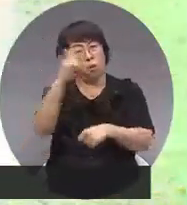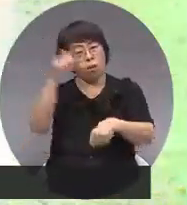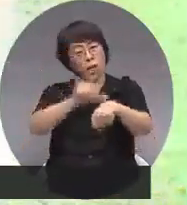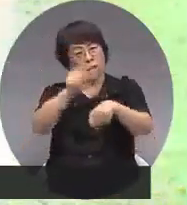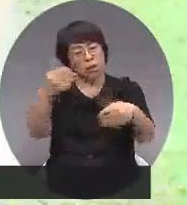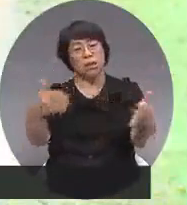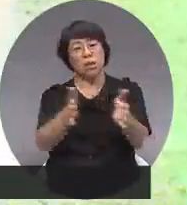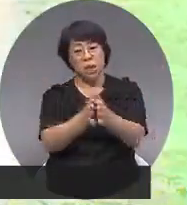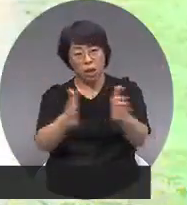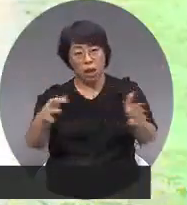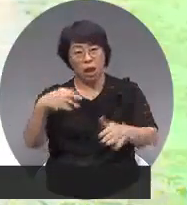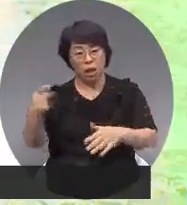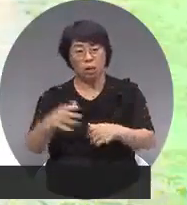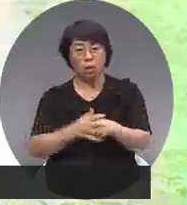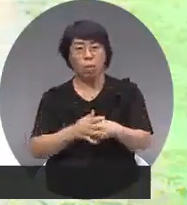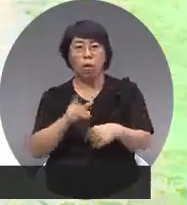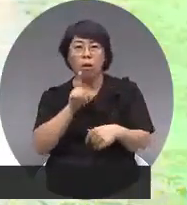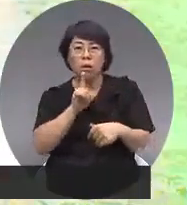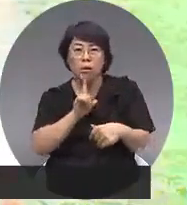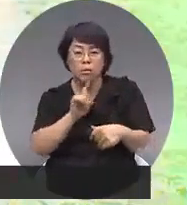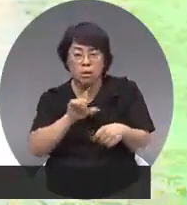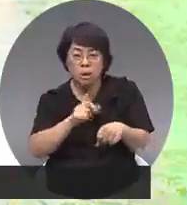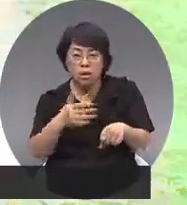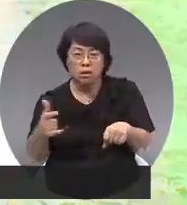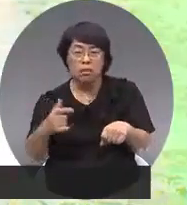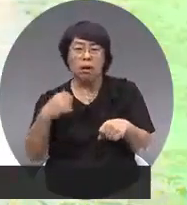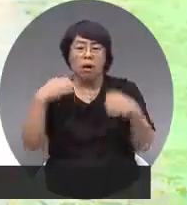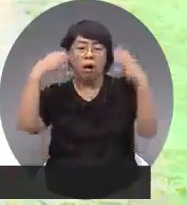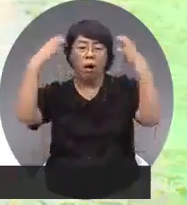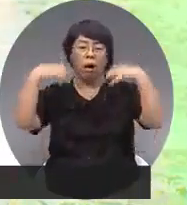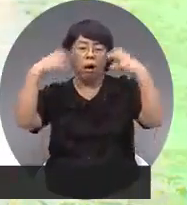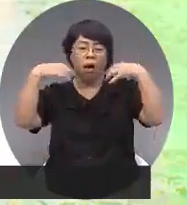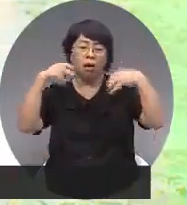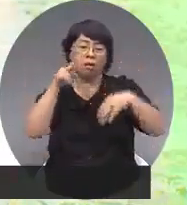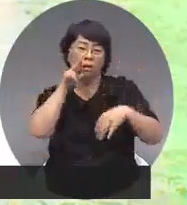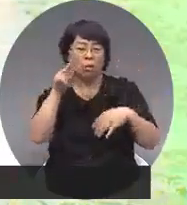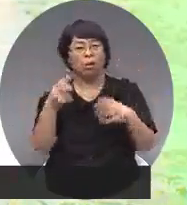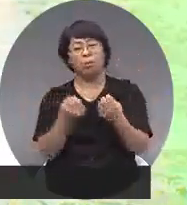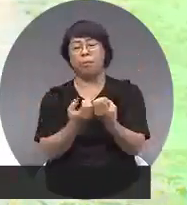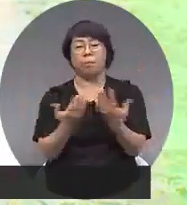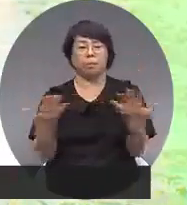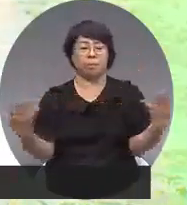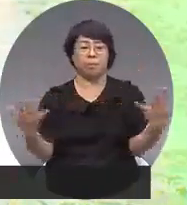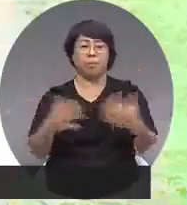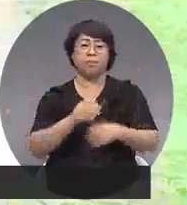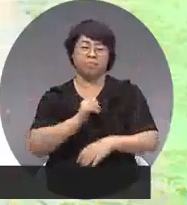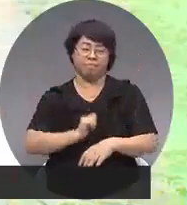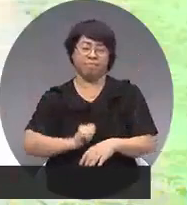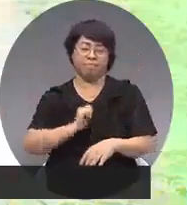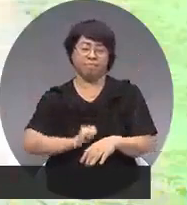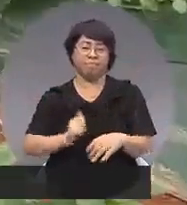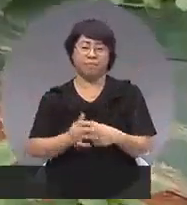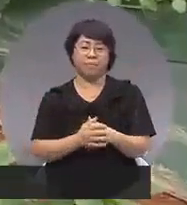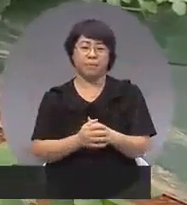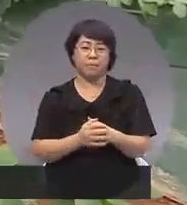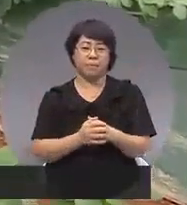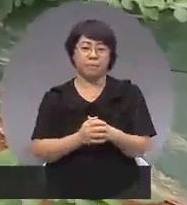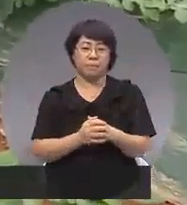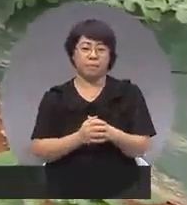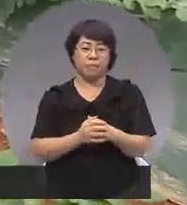그 마 1분도 안 다 가지고 막 땀이 비오듯 쏟아지고 그런 어쩔 수 없이 하긴 해야 되니까 그냥 참고 합니다